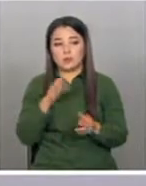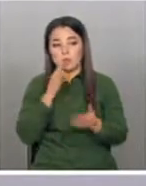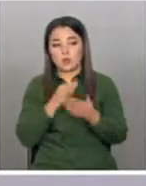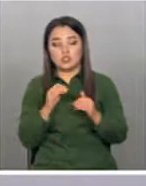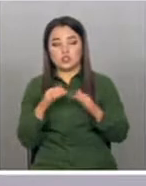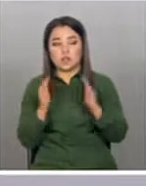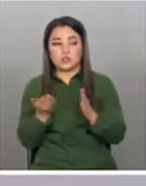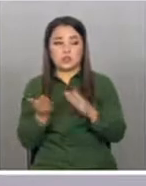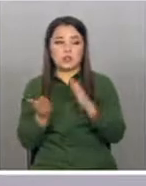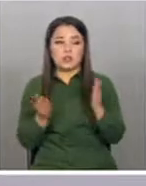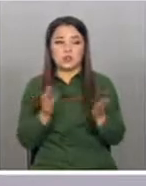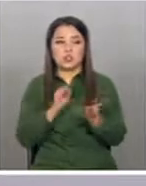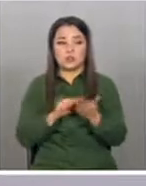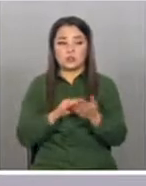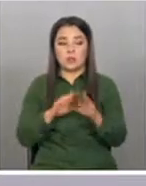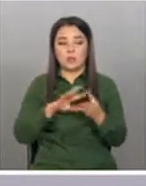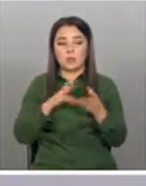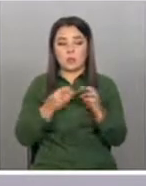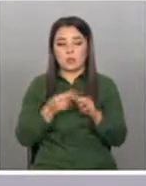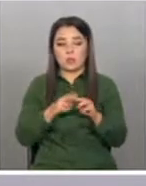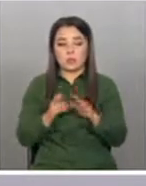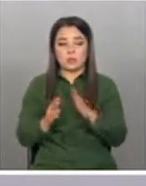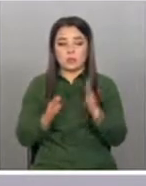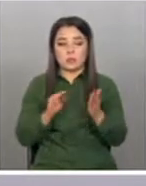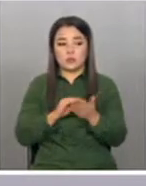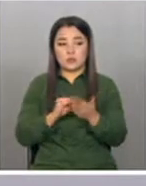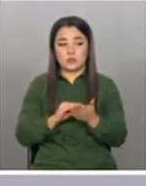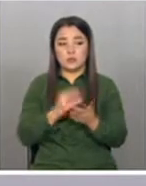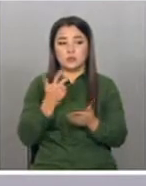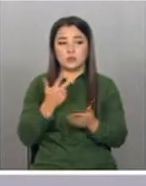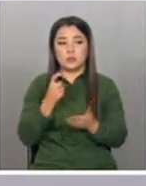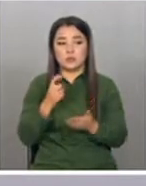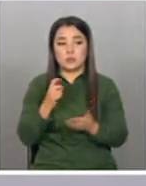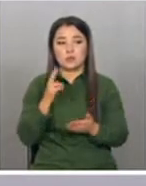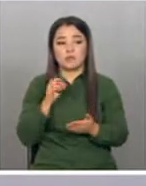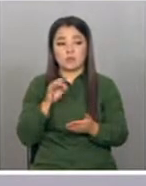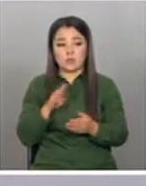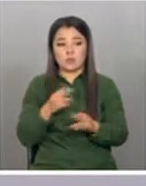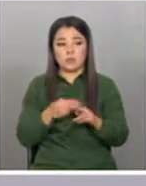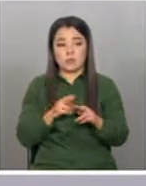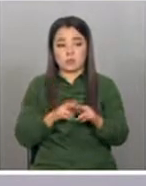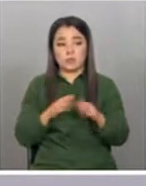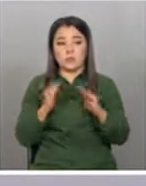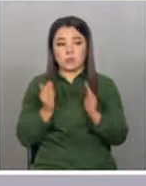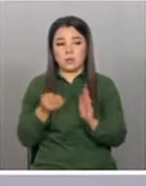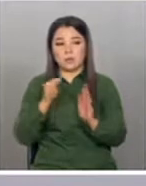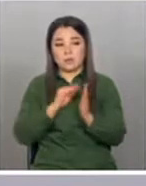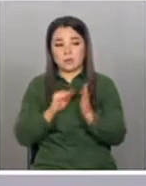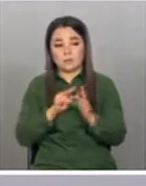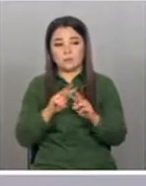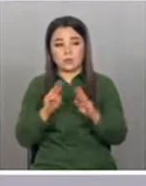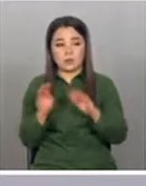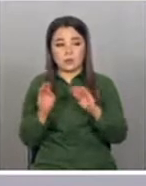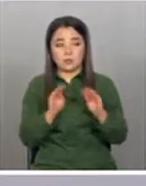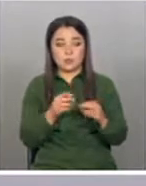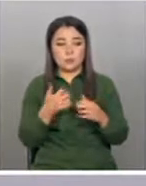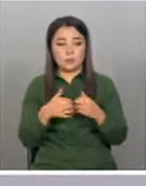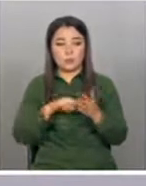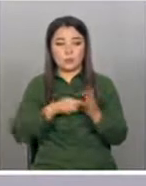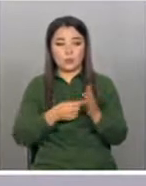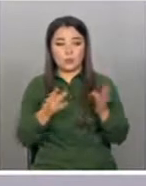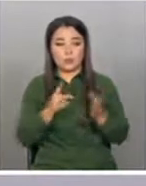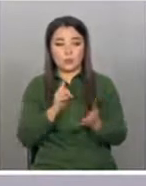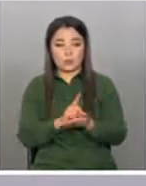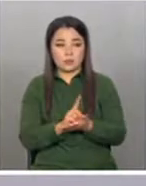жазамыз. Сонда z көбейтілген 3x квадрат көбейту x азайтылған 2y квадрат қосу y